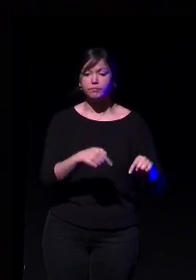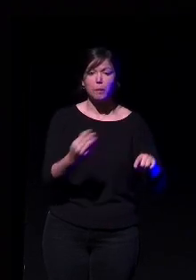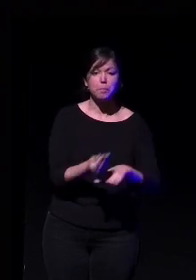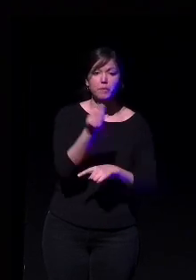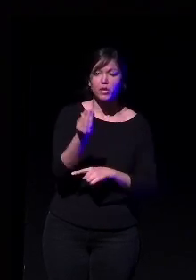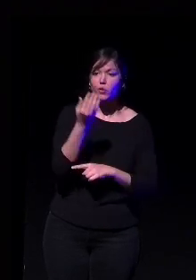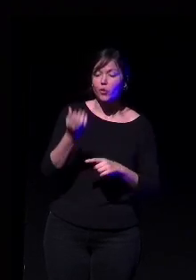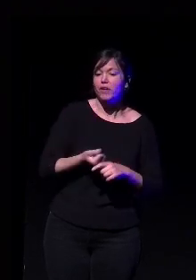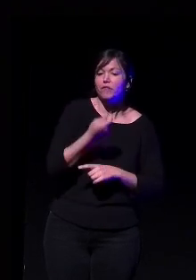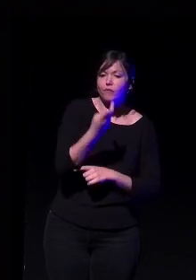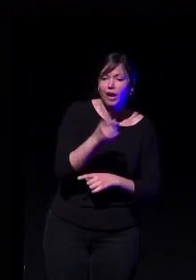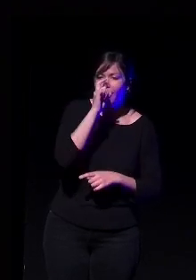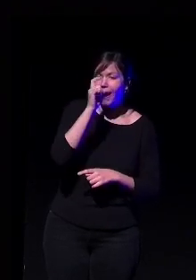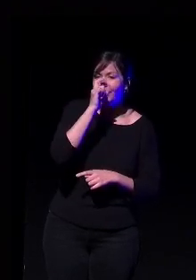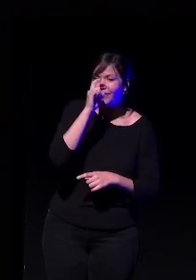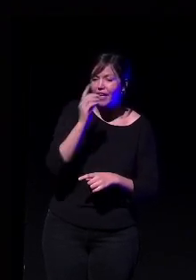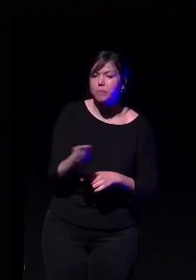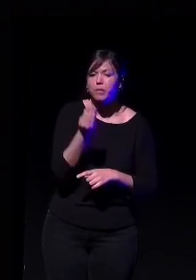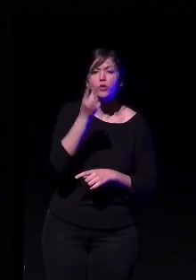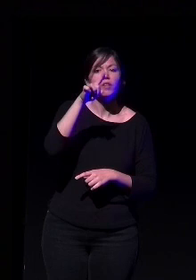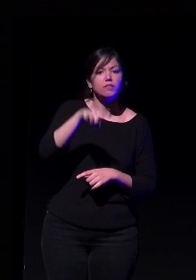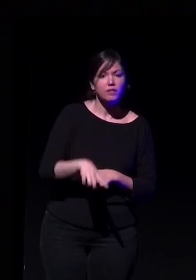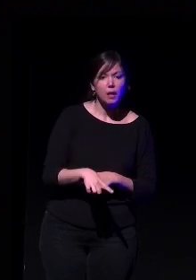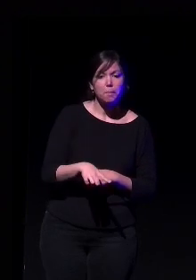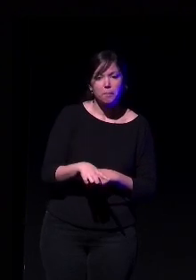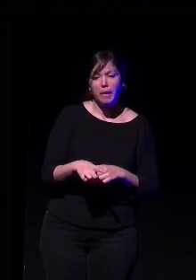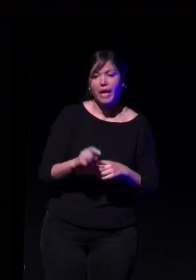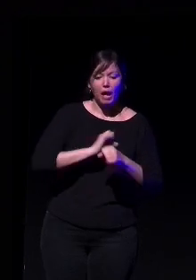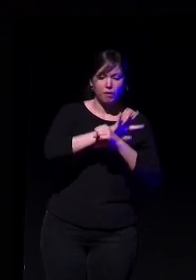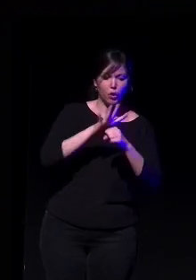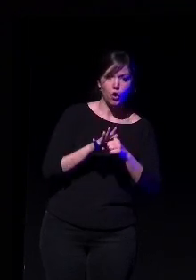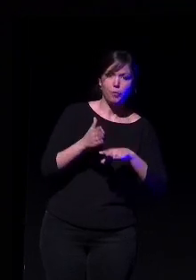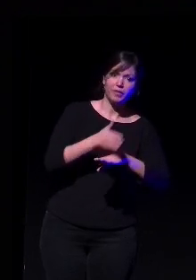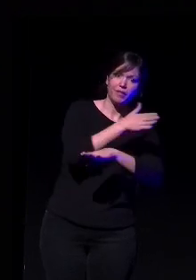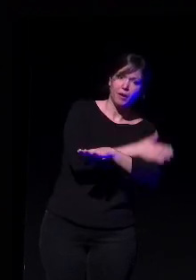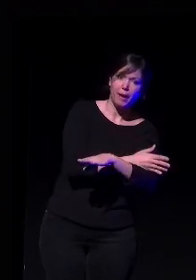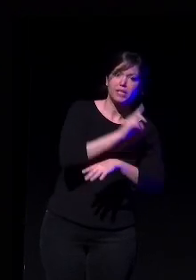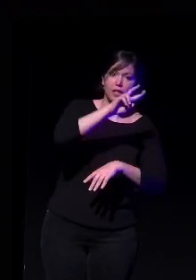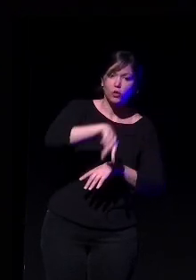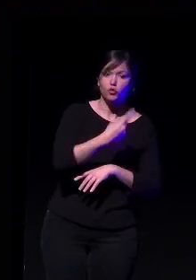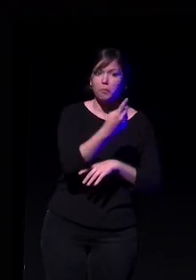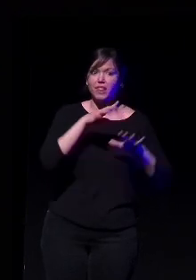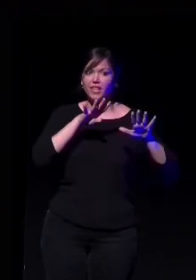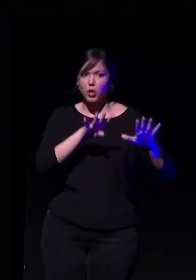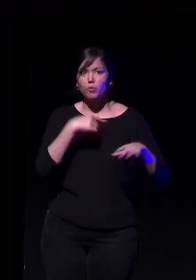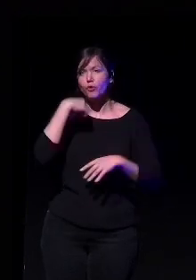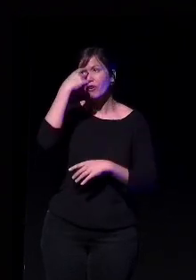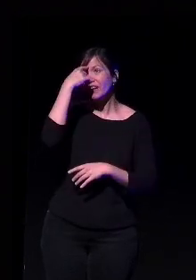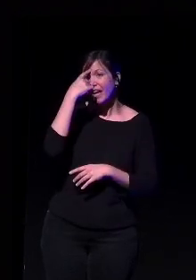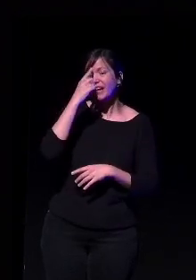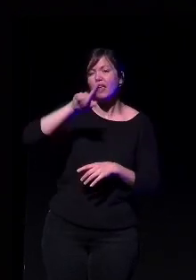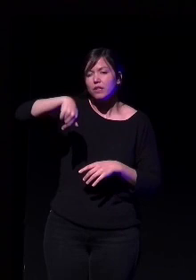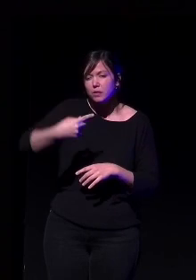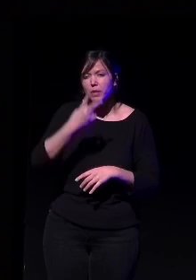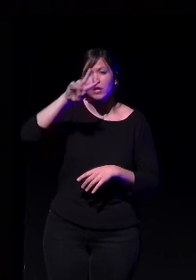un any més i també millora les anteriors a la pandèmia, és a dir, les del 2019, que crec que ja el 22